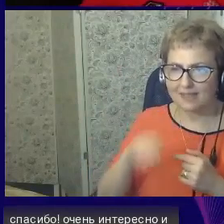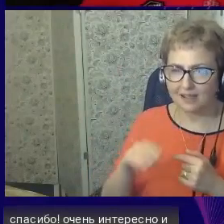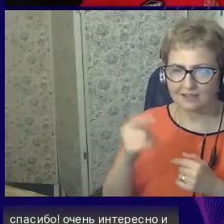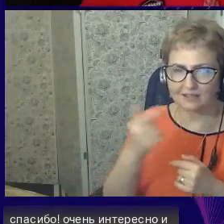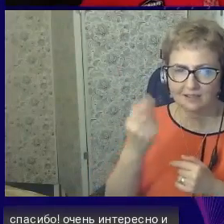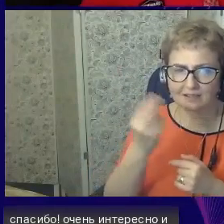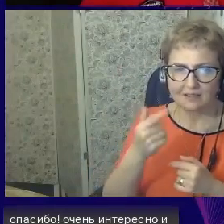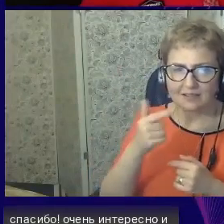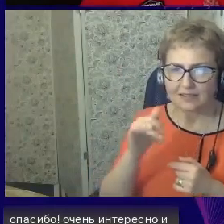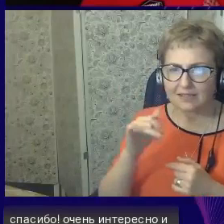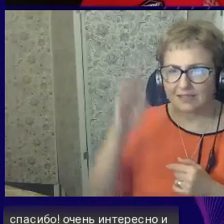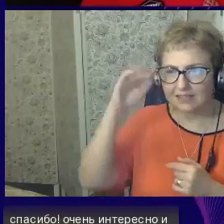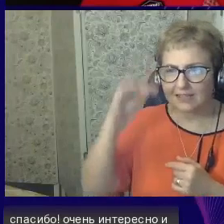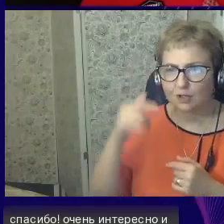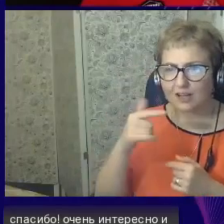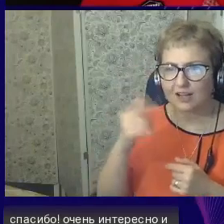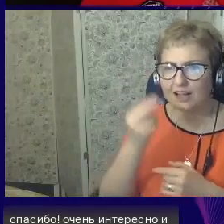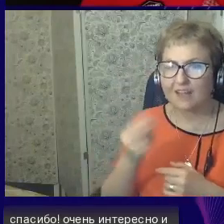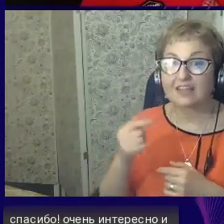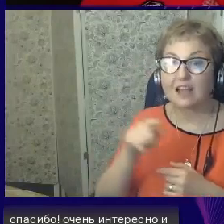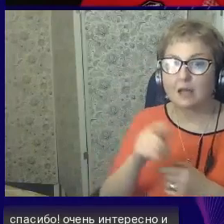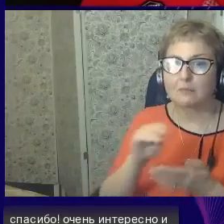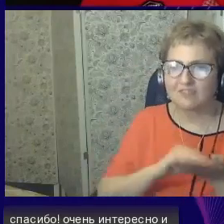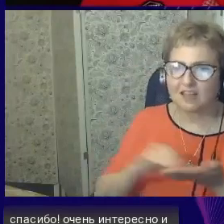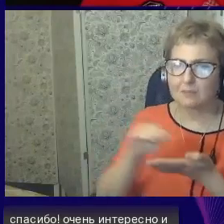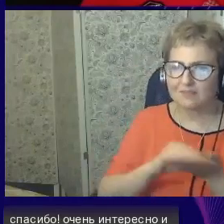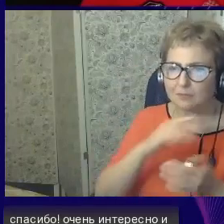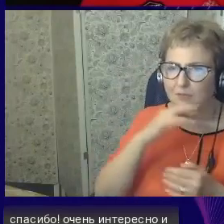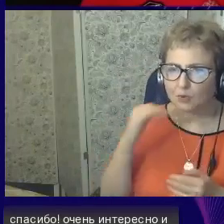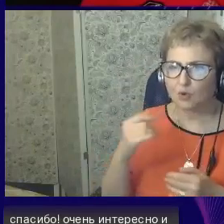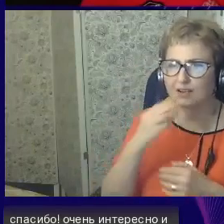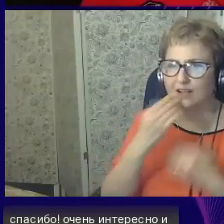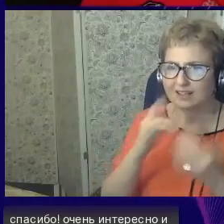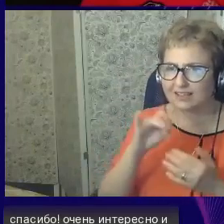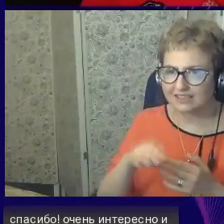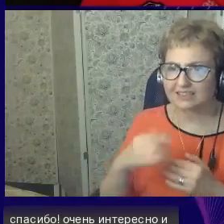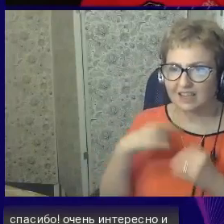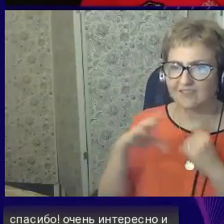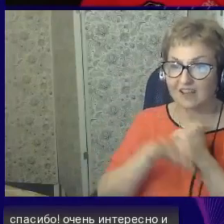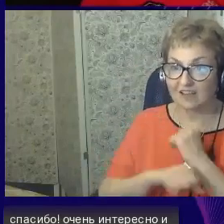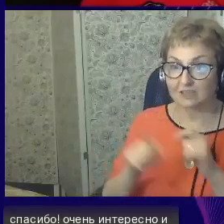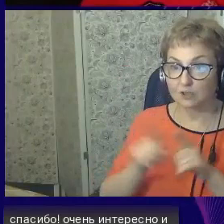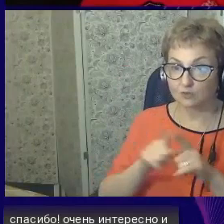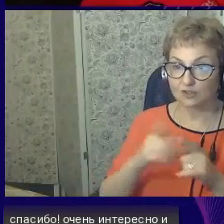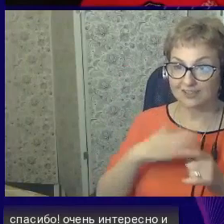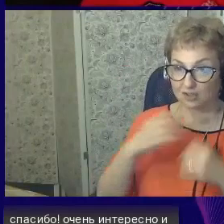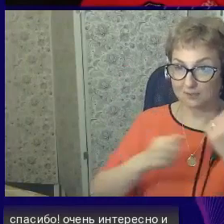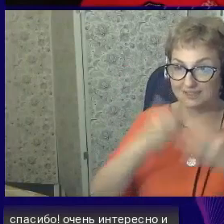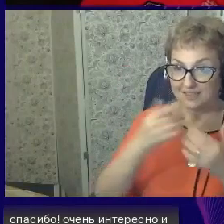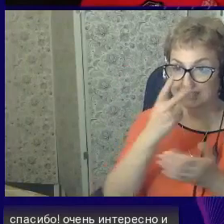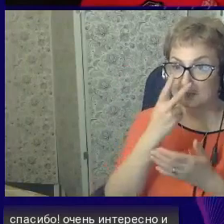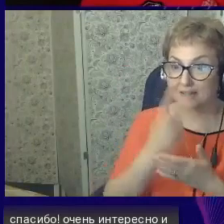гидрографии. Требуется очень много повторений, очень много тестов. Я тоже в конце нашей